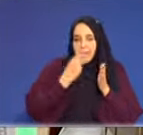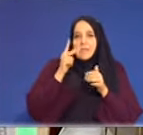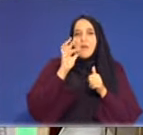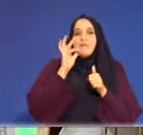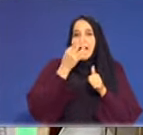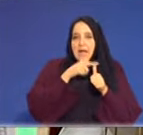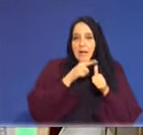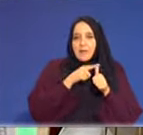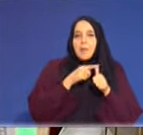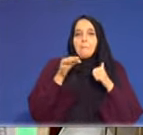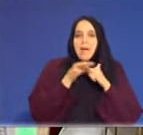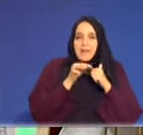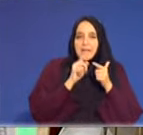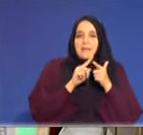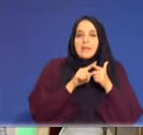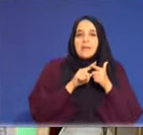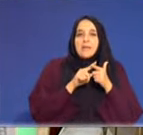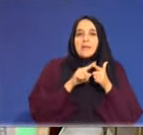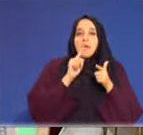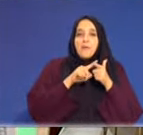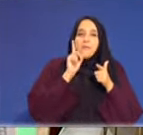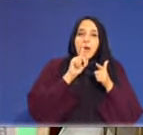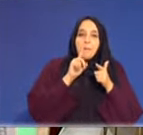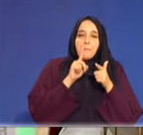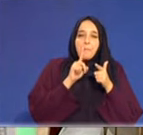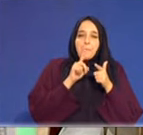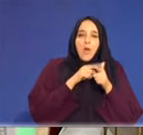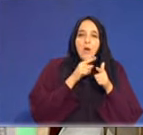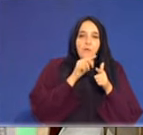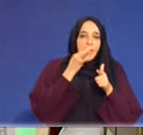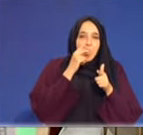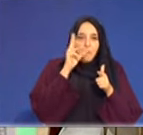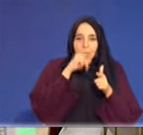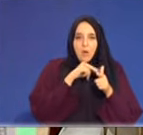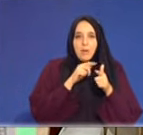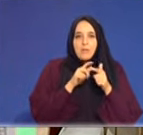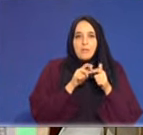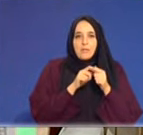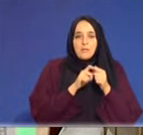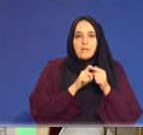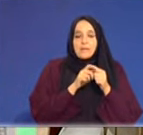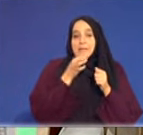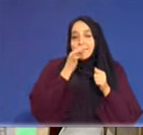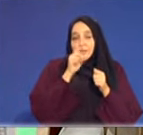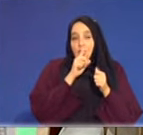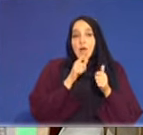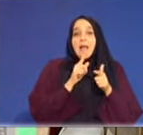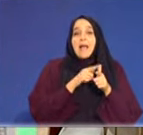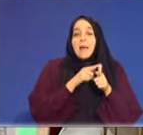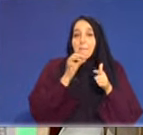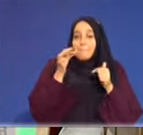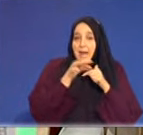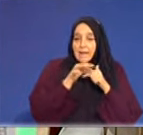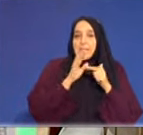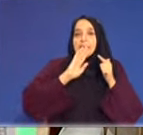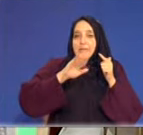تزوج بمرأة وبعد توفى الأخ تاعك ربي يرحمه. خاطي لا قلت لك تزوج ومن